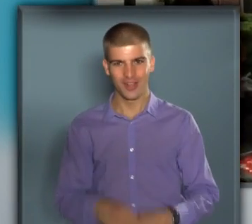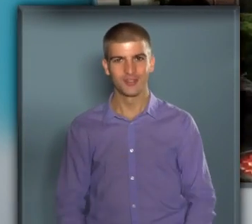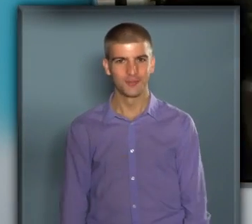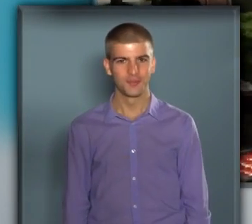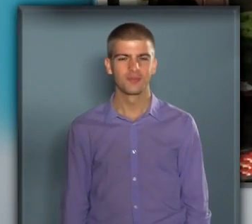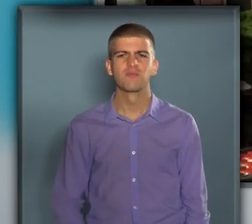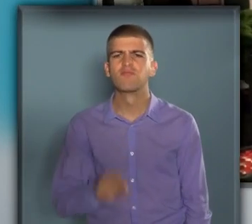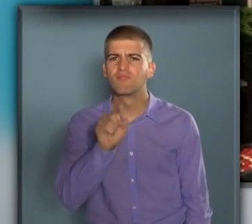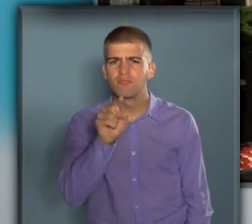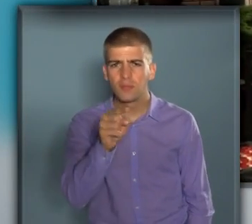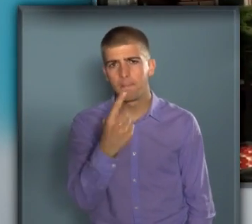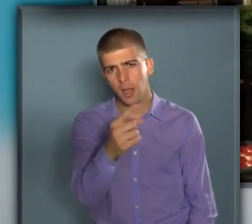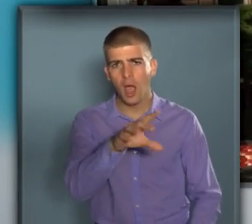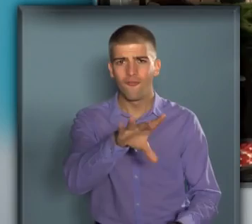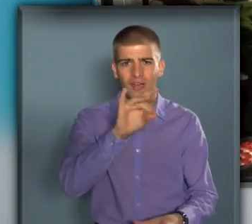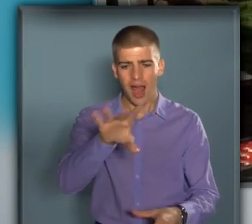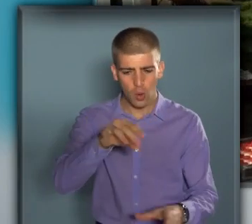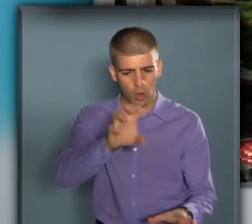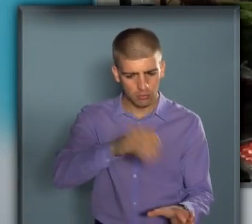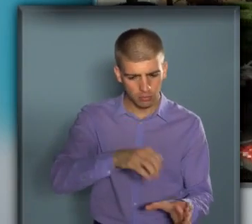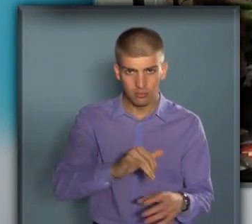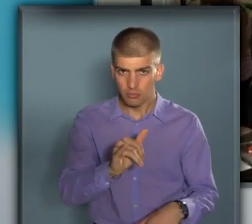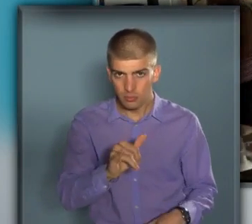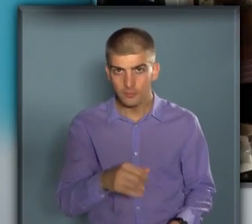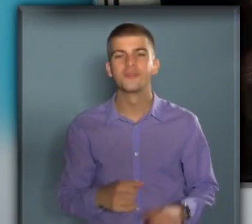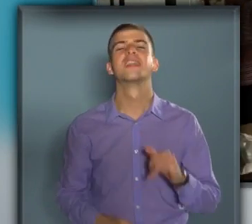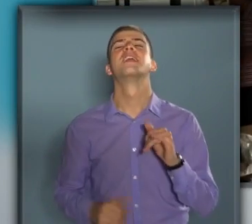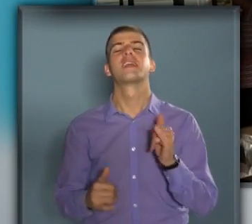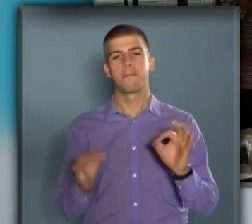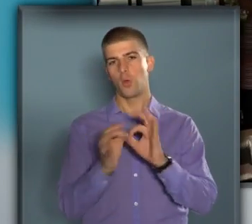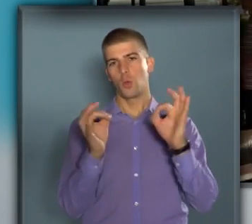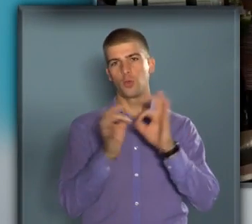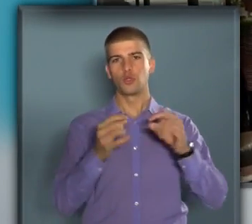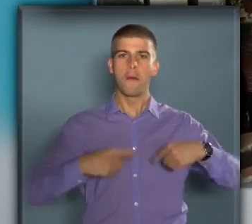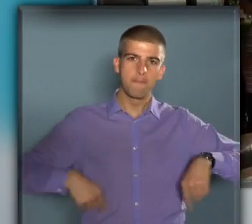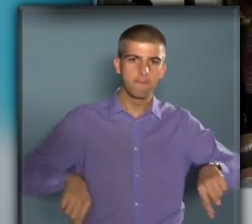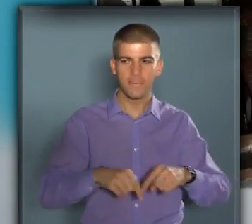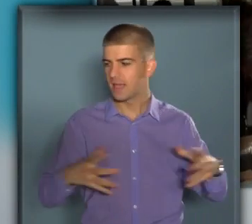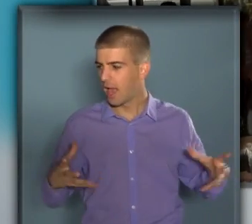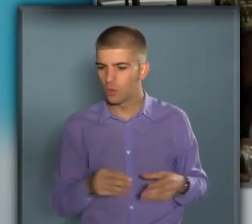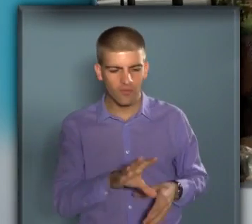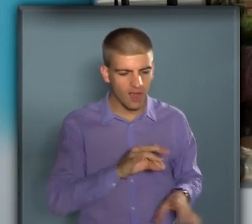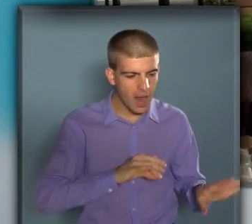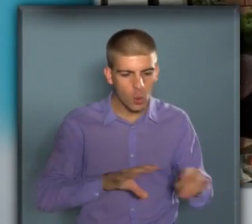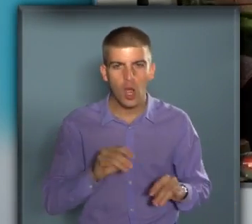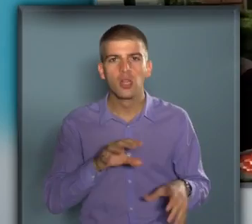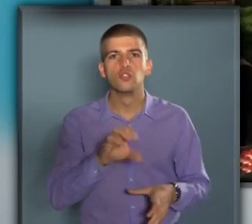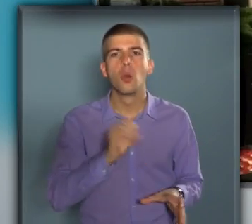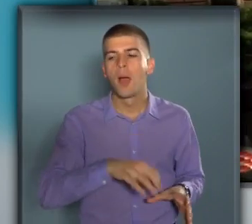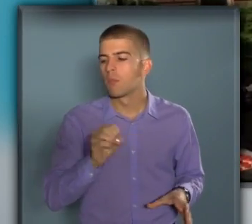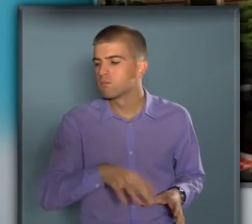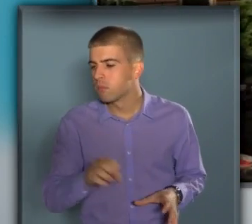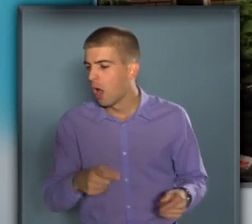csináljuk. Önök azok, ha jól tudom, akik összeválogatták, illetve akik osztogatják, és jól tudom-e? Igen, nagyon jól tudja, hogy mi dolgoztunk.